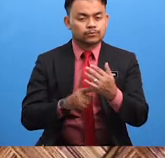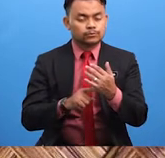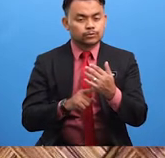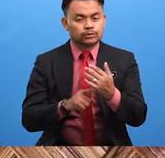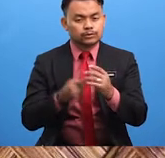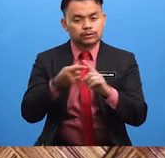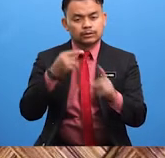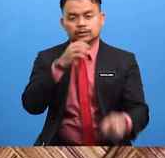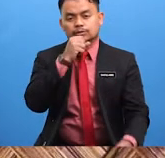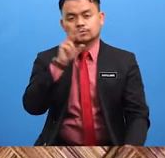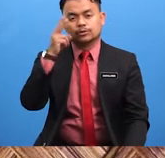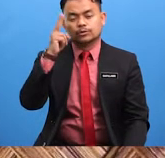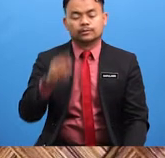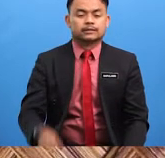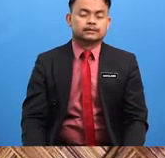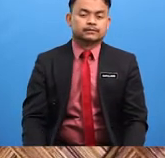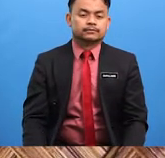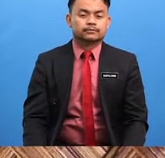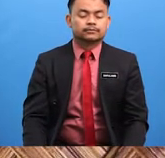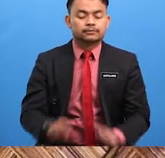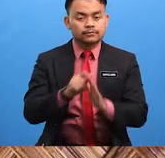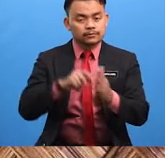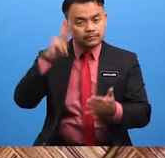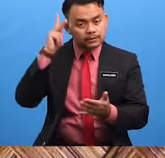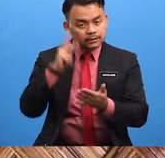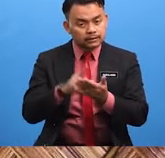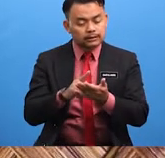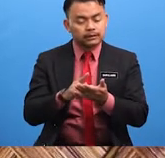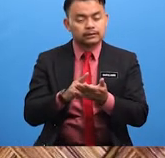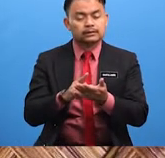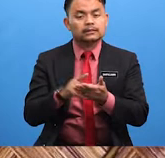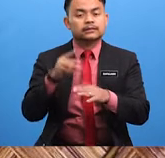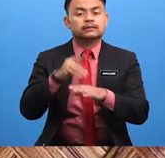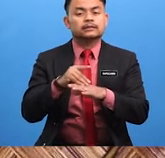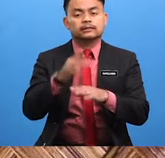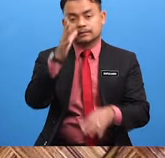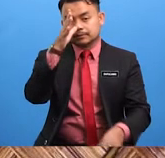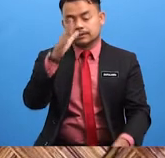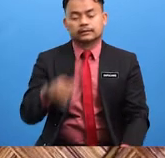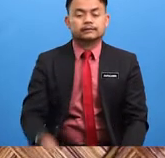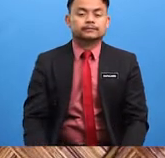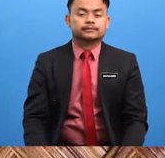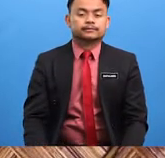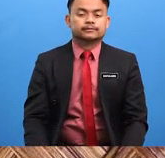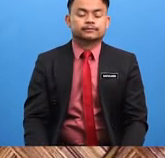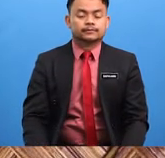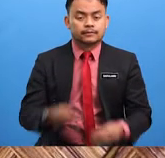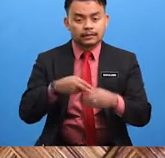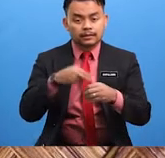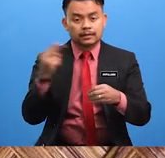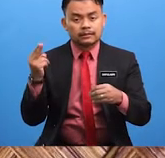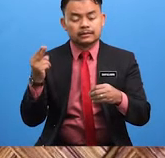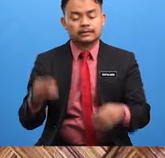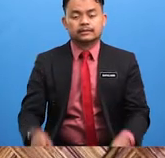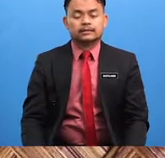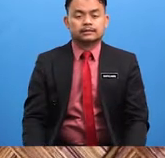yang terkenal di kawasan Melaka. Mahir mempelbagaikan anyaman dalam bentuk-bentuk kraf yang lain. Hasil anyamannya